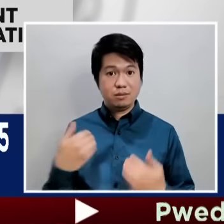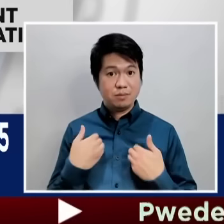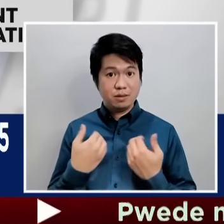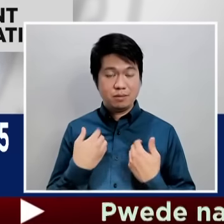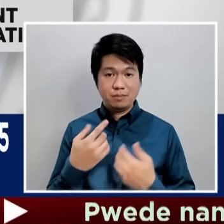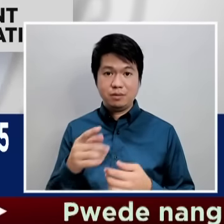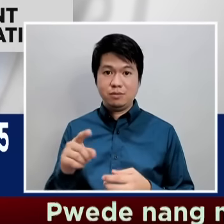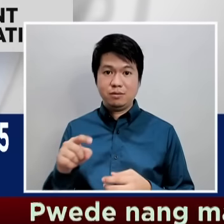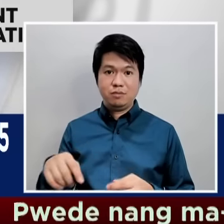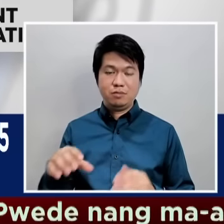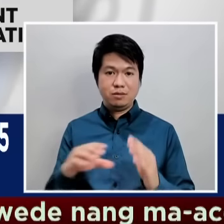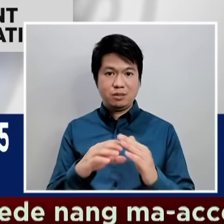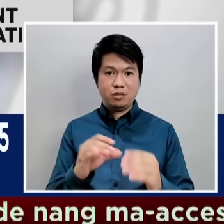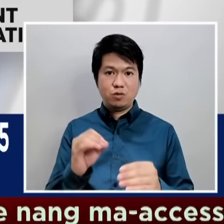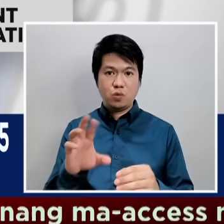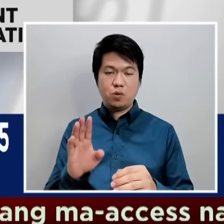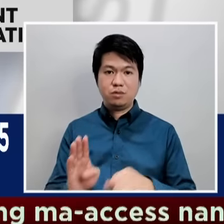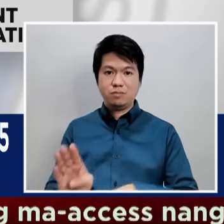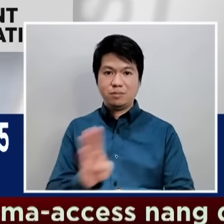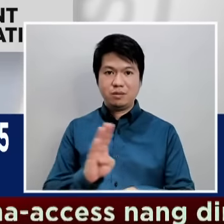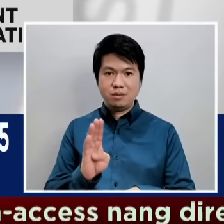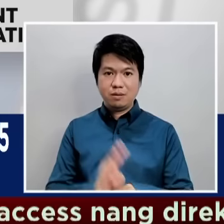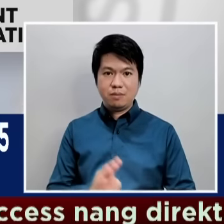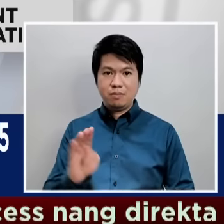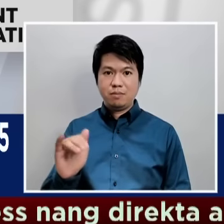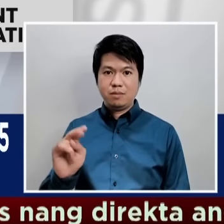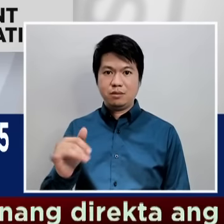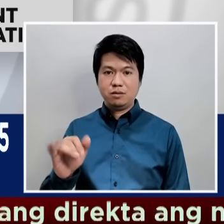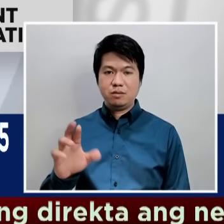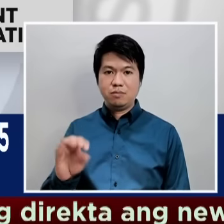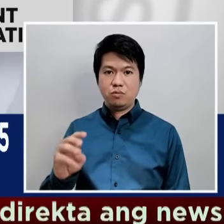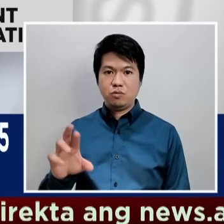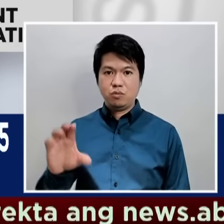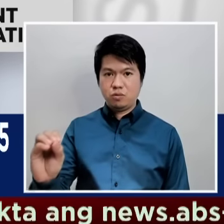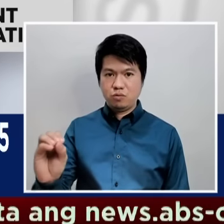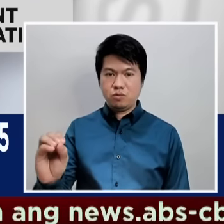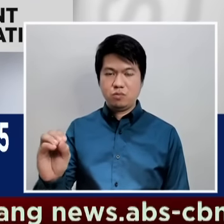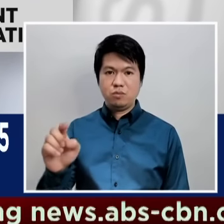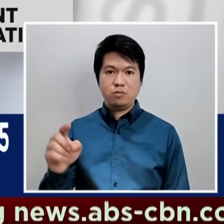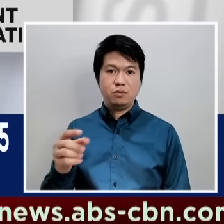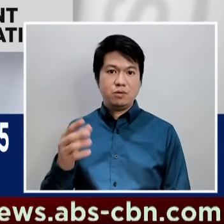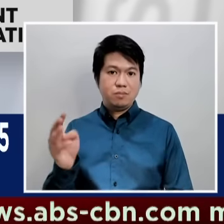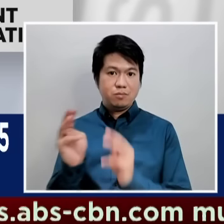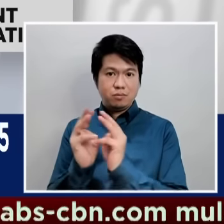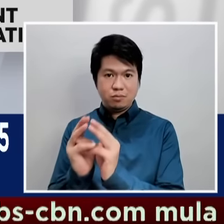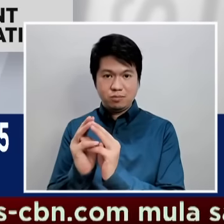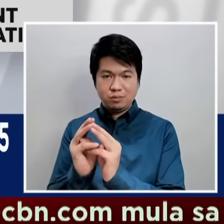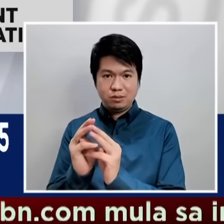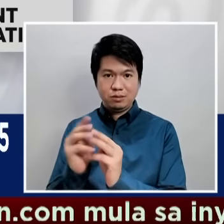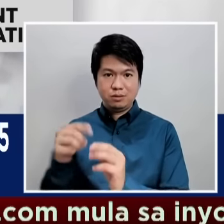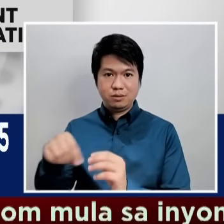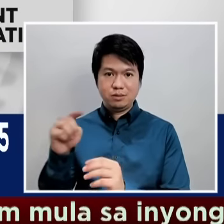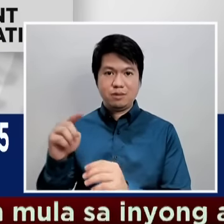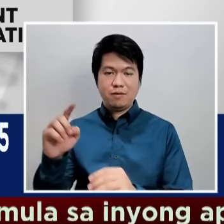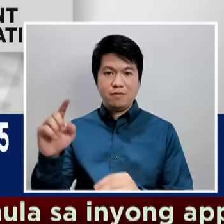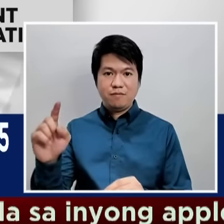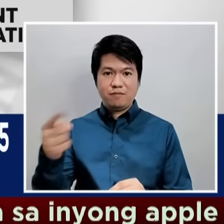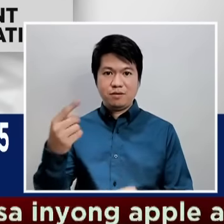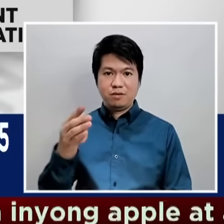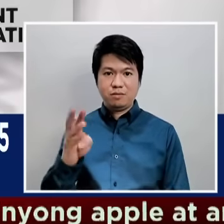bayan. Dalawa naman ang balota sa Bangsamoro Autonomous Region in Muslim Mindanao kung saan idaraos ang kauna-unahang BARM